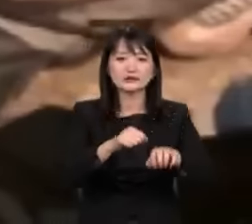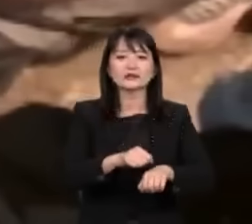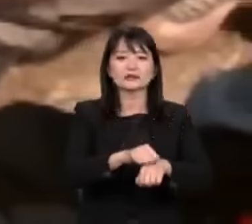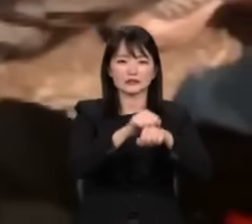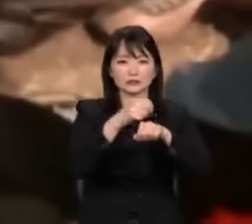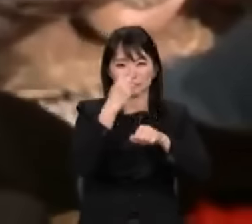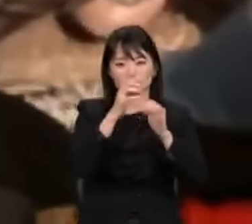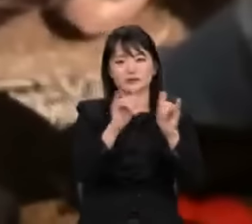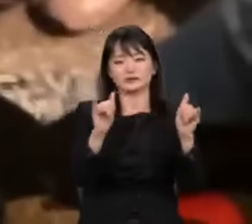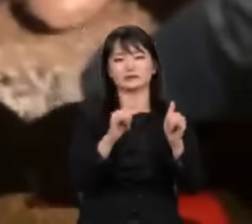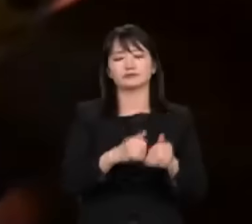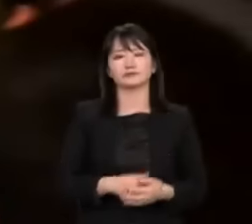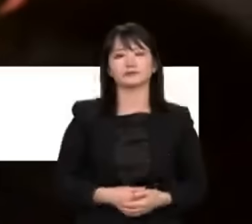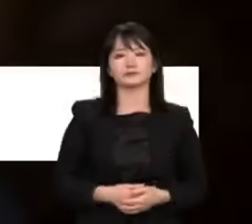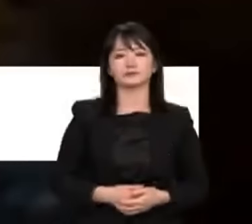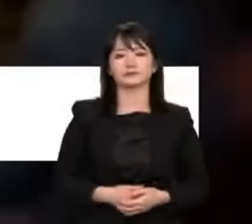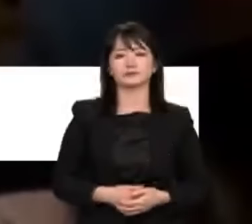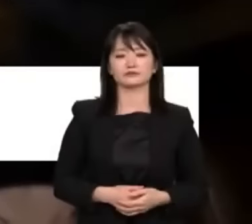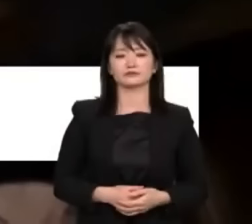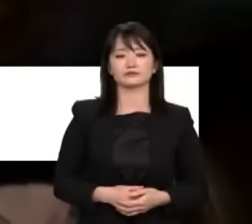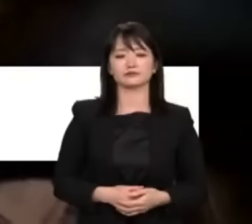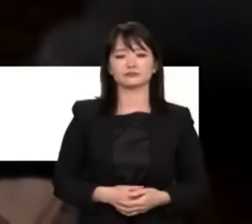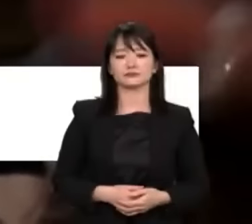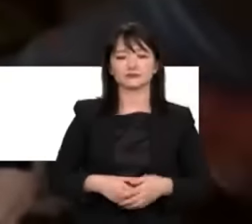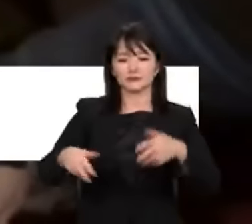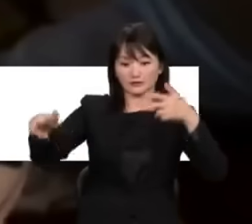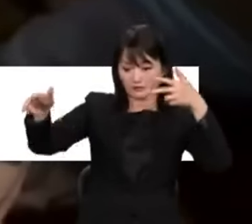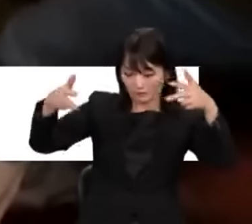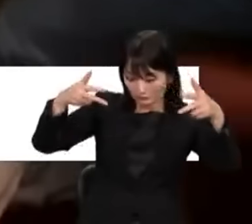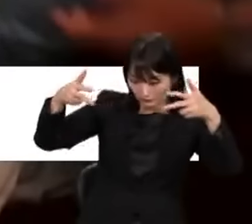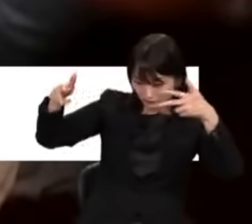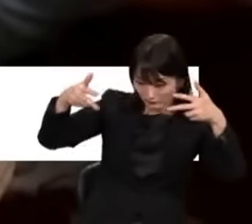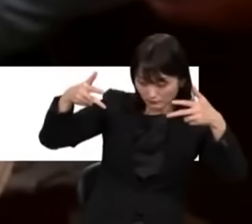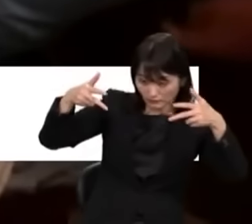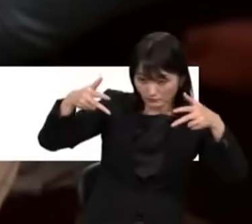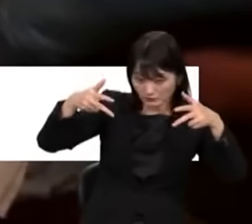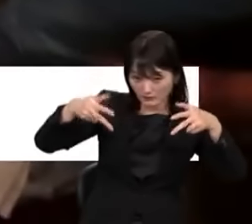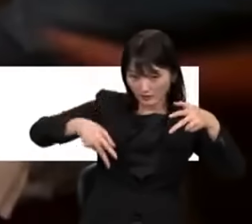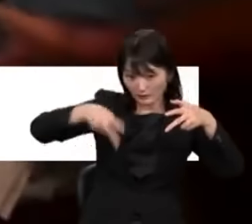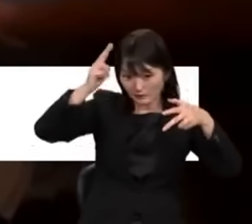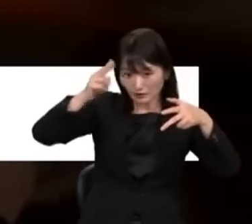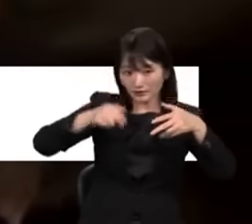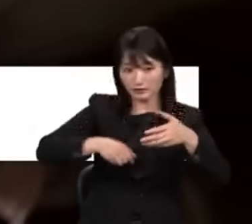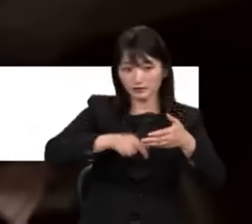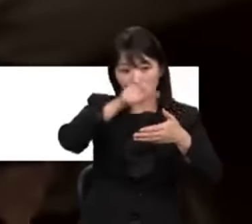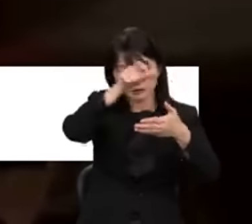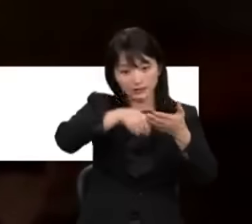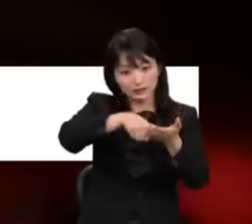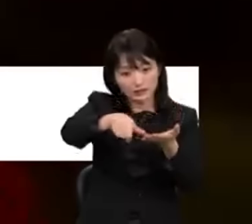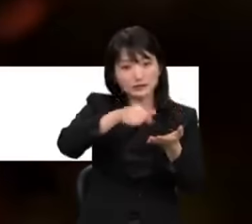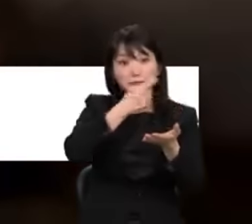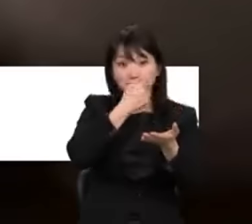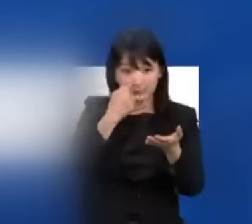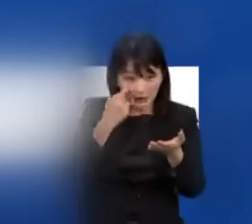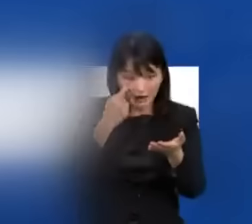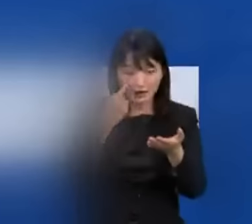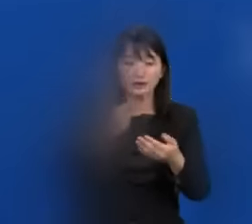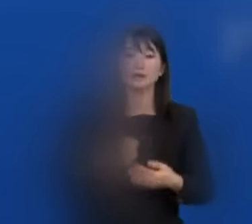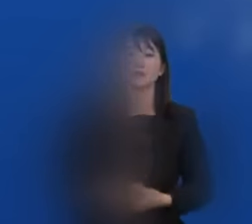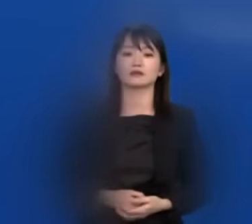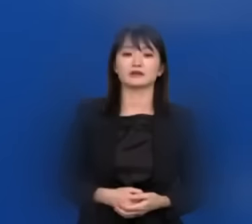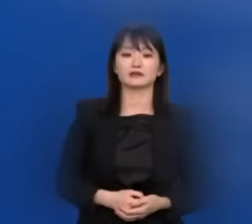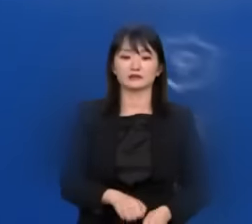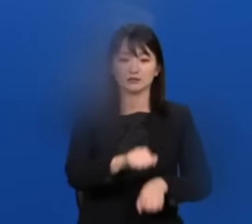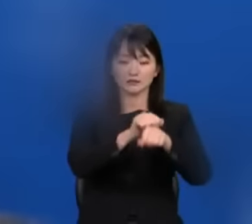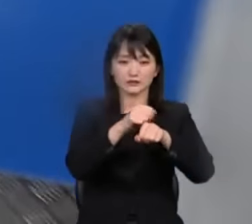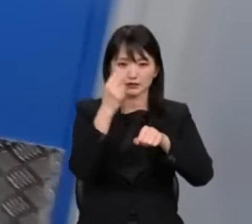관리였습니다 범행 시간때 그 CCTV 전원이 되고 또록 삭제된 사실 확인 창고